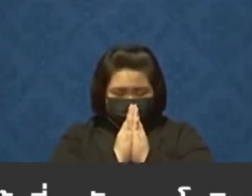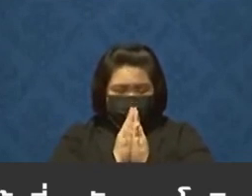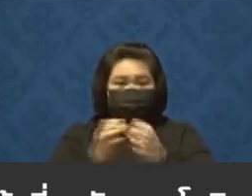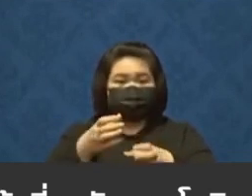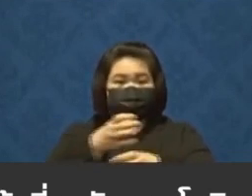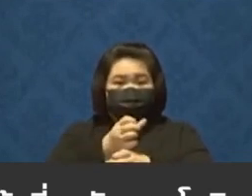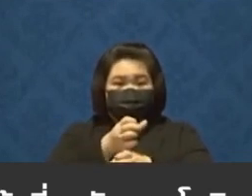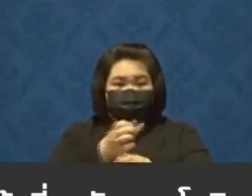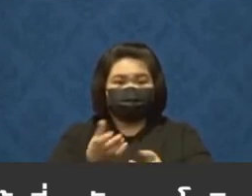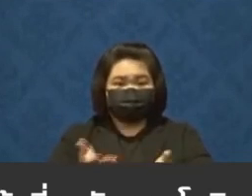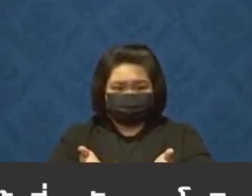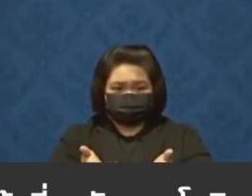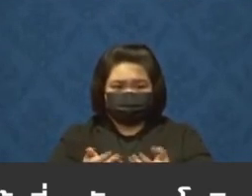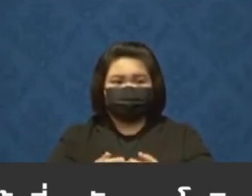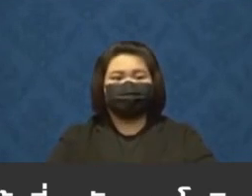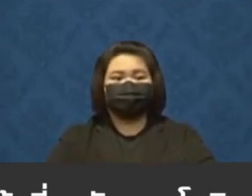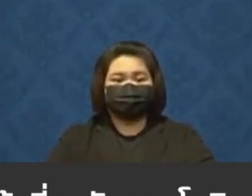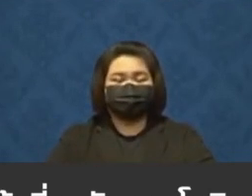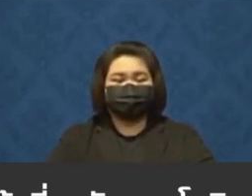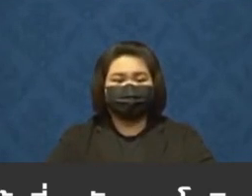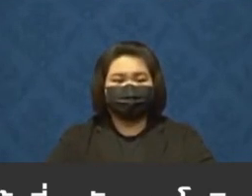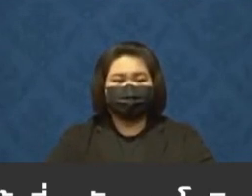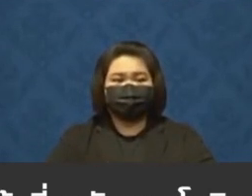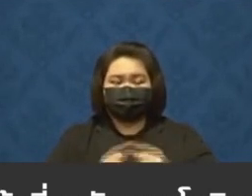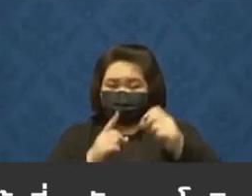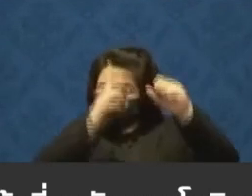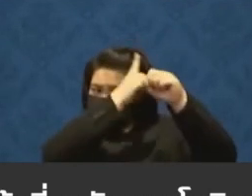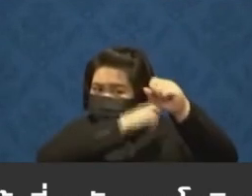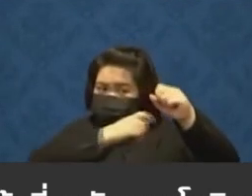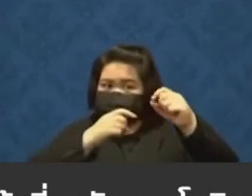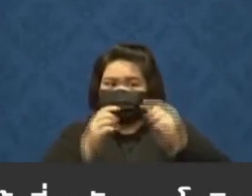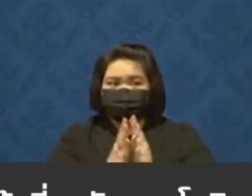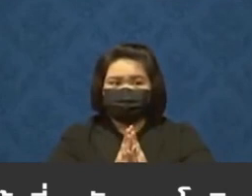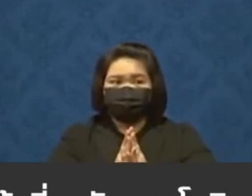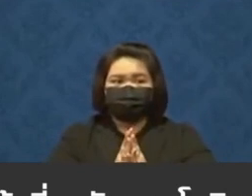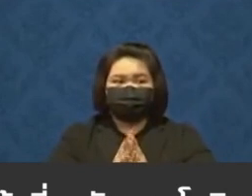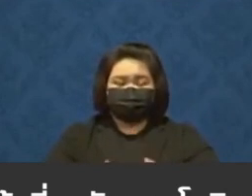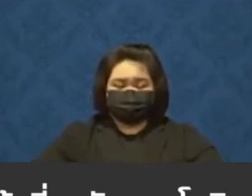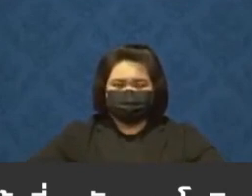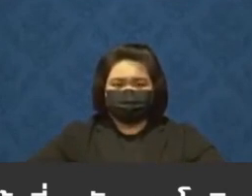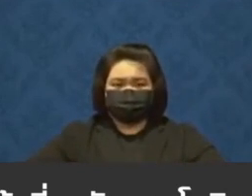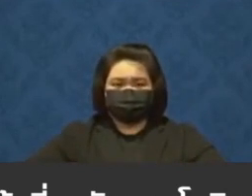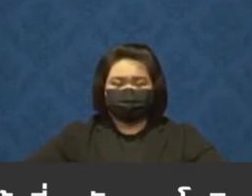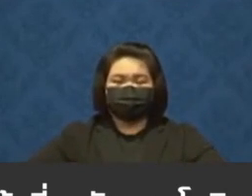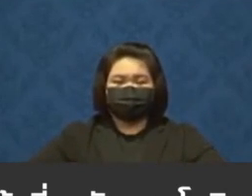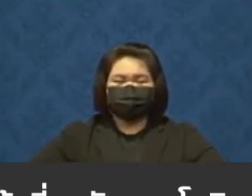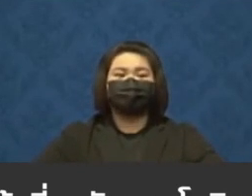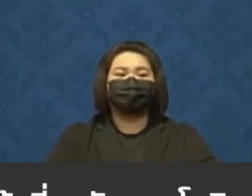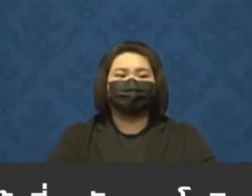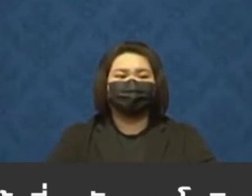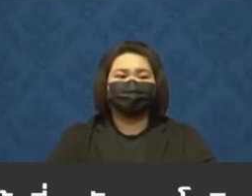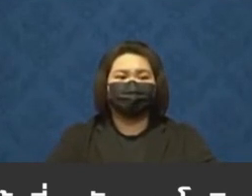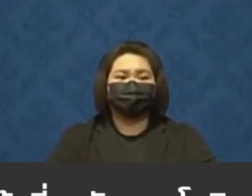ประมาณเรื่องของการทุจริตเรื่องของการบริหารทรัพยากรธรรมชาติแบ่งเค้กกันไปโดยรวมเนี่ยนะฮะผมก็ได้นั่